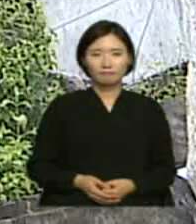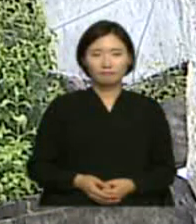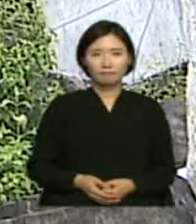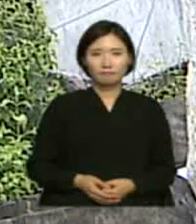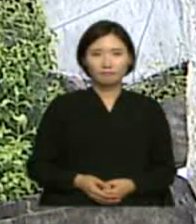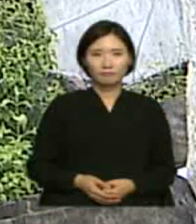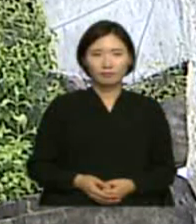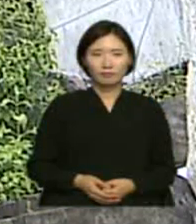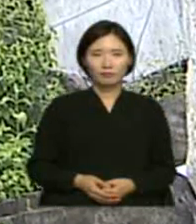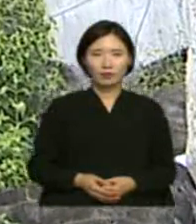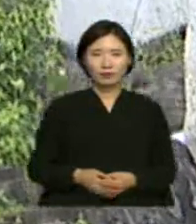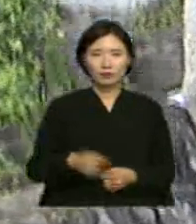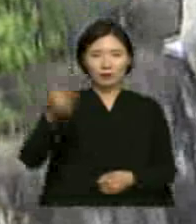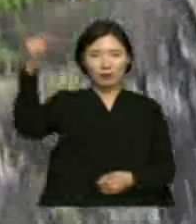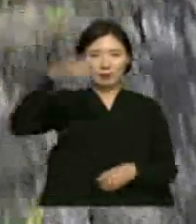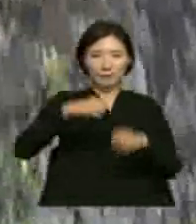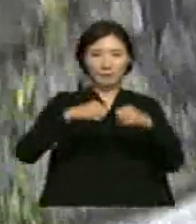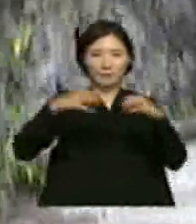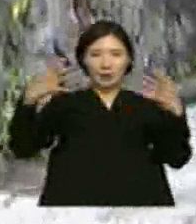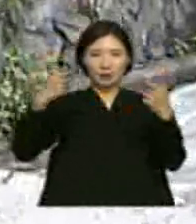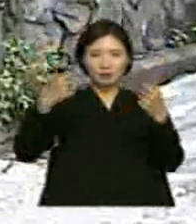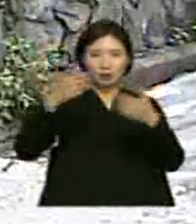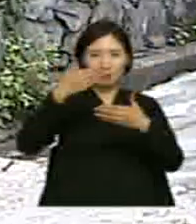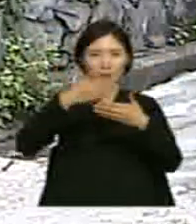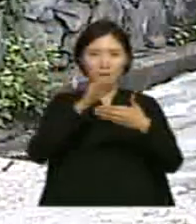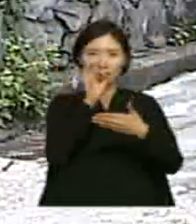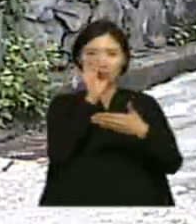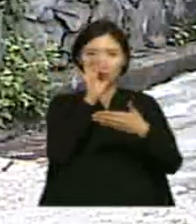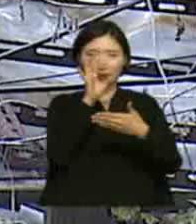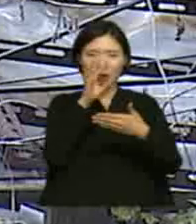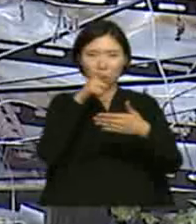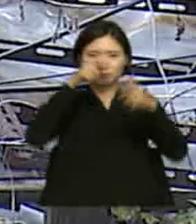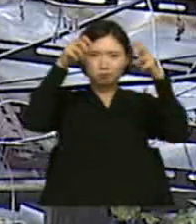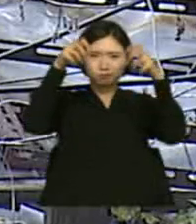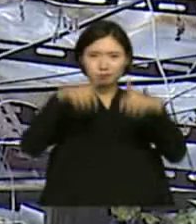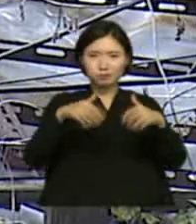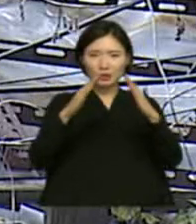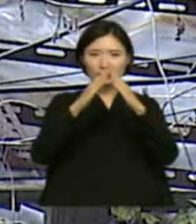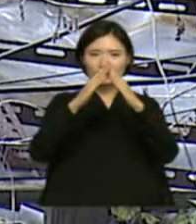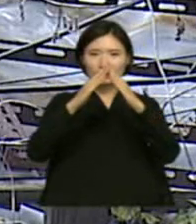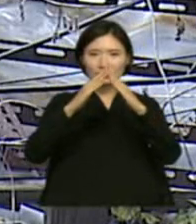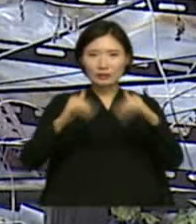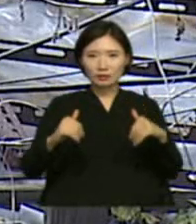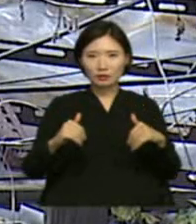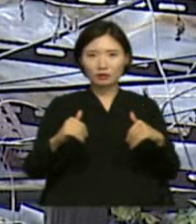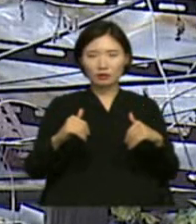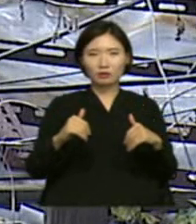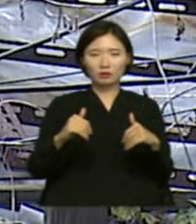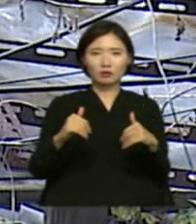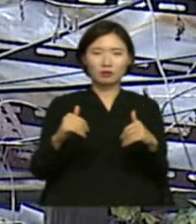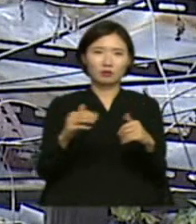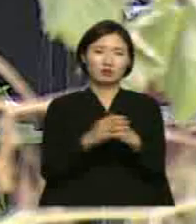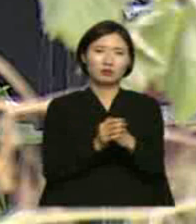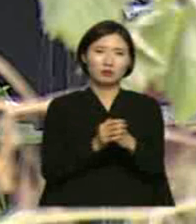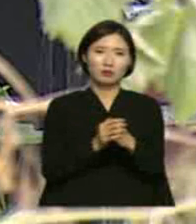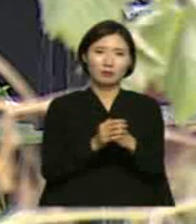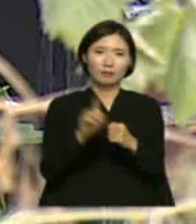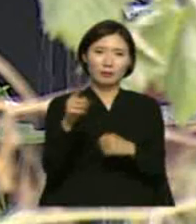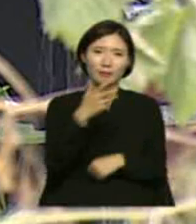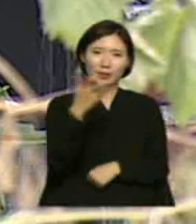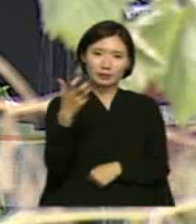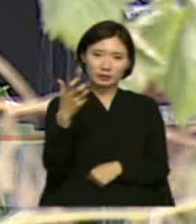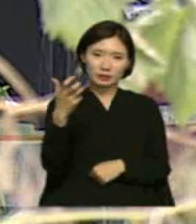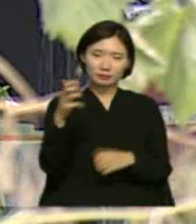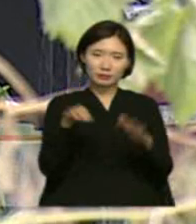마치 폭격을 맞은 듯 격이 둘려 있고 장마철의 내린 폭우로 지붕이 내려 앉았습니다 전체 108g 가구 중